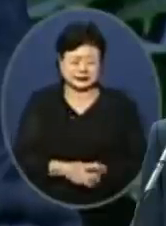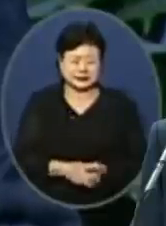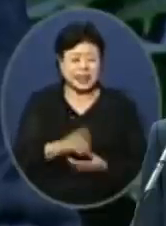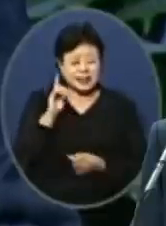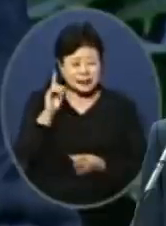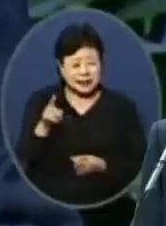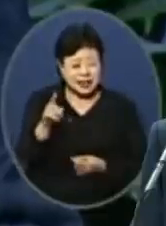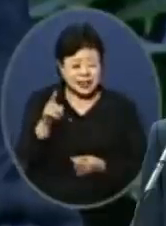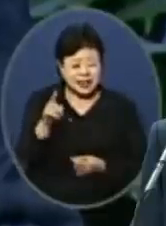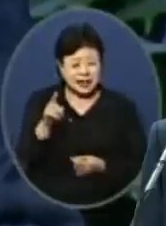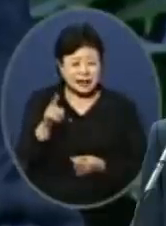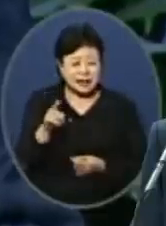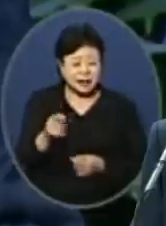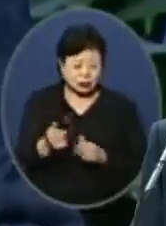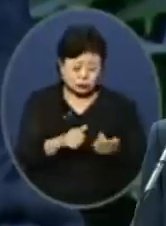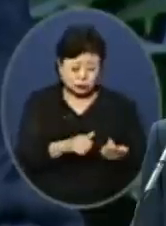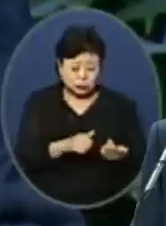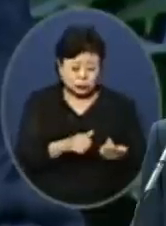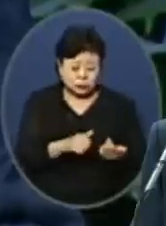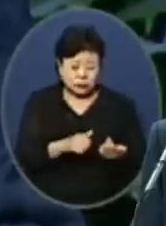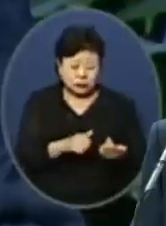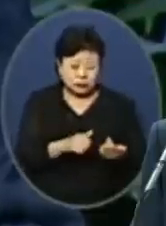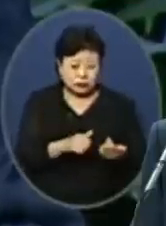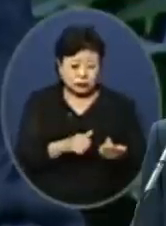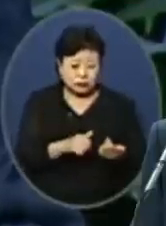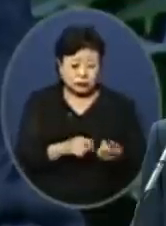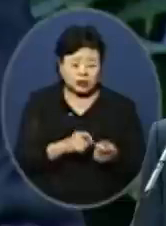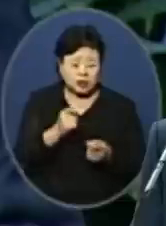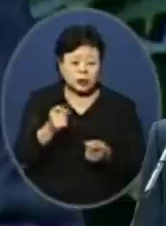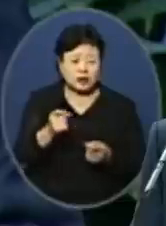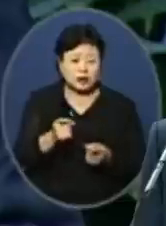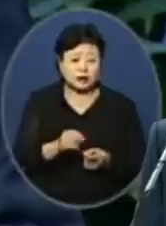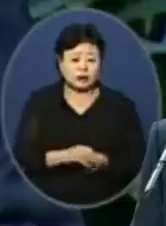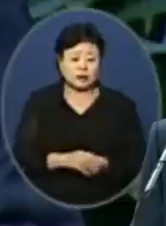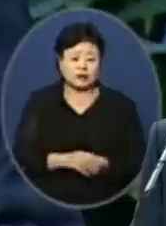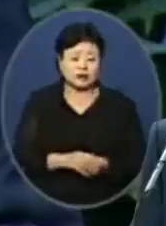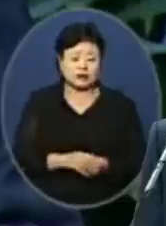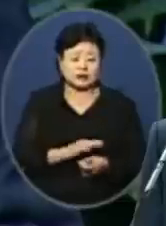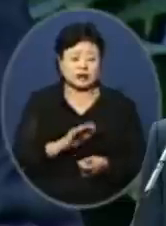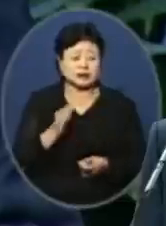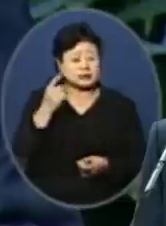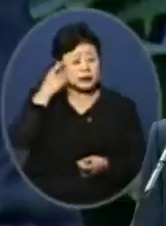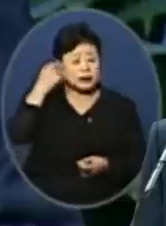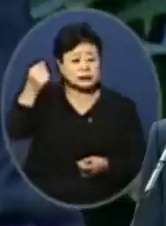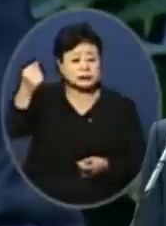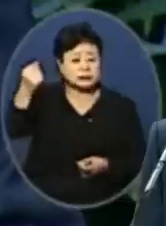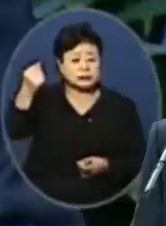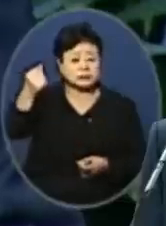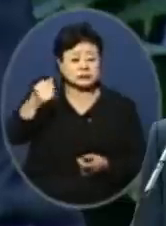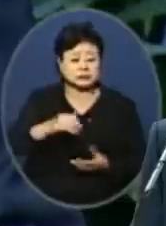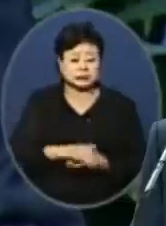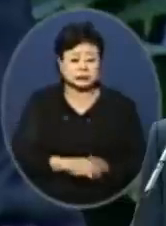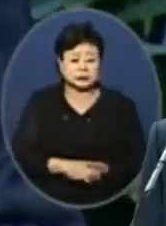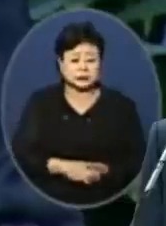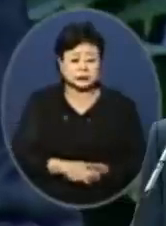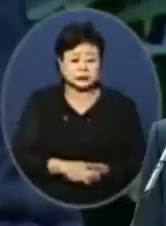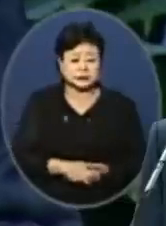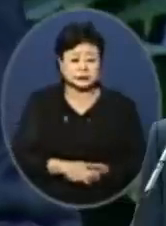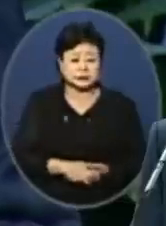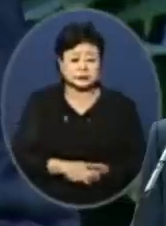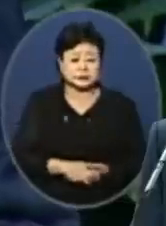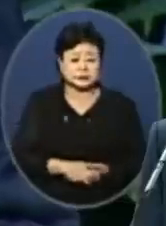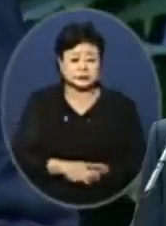내일 세상 뜰 것이라도 영원히 살 것처럼 생각하고 받들어야 될 것인데